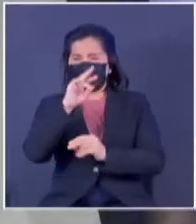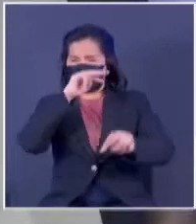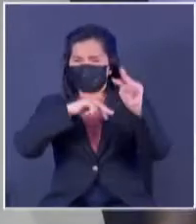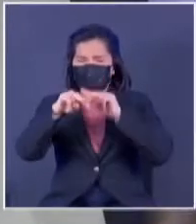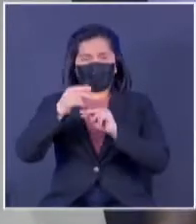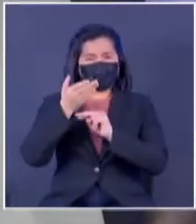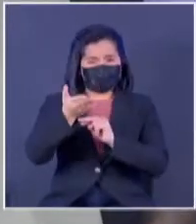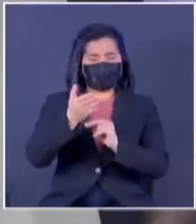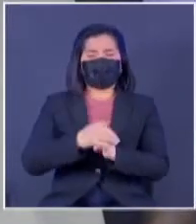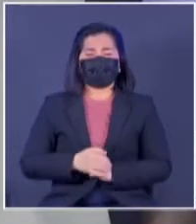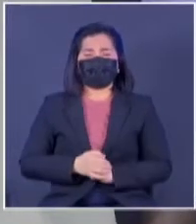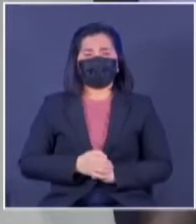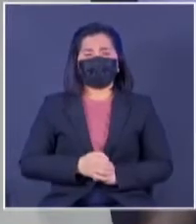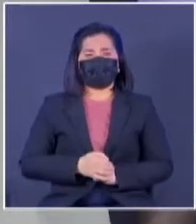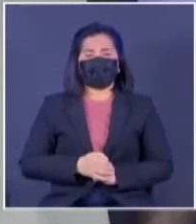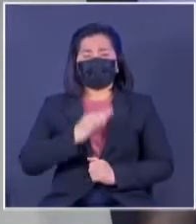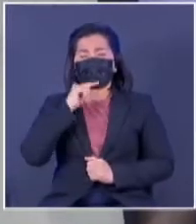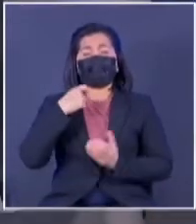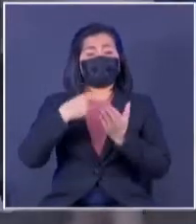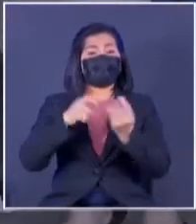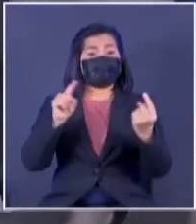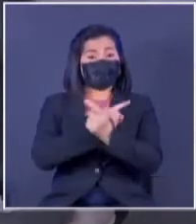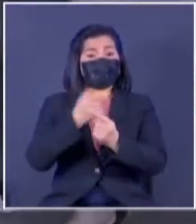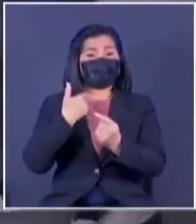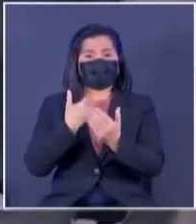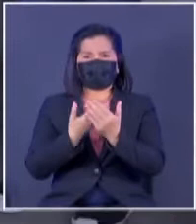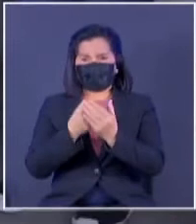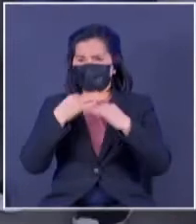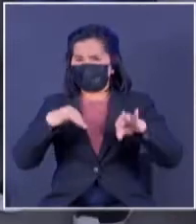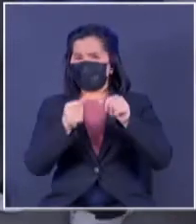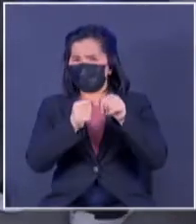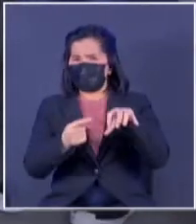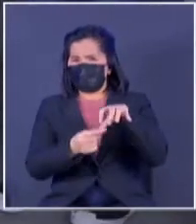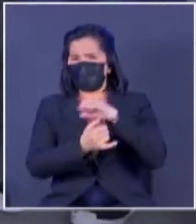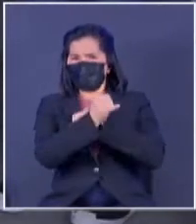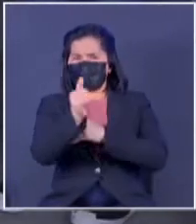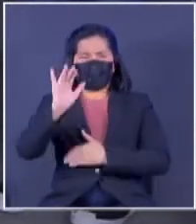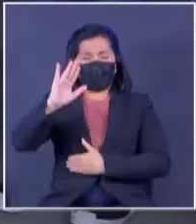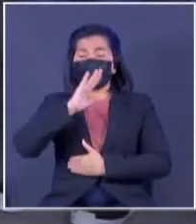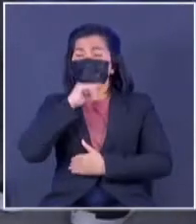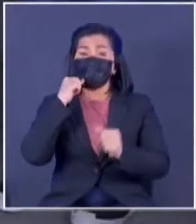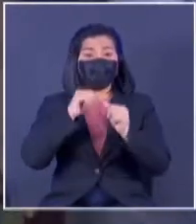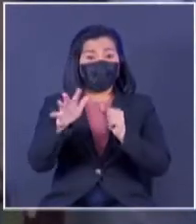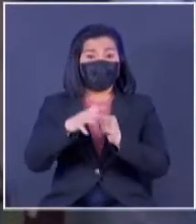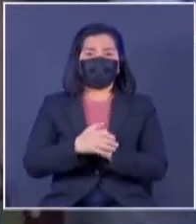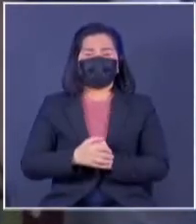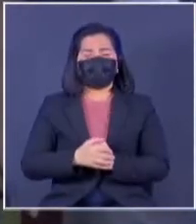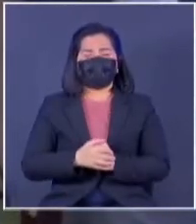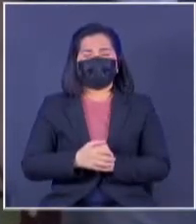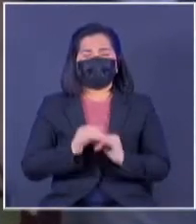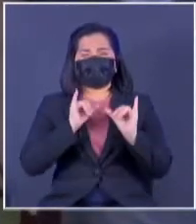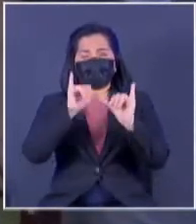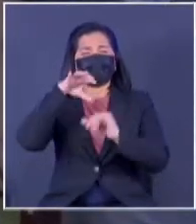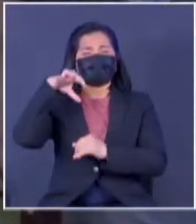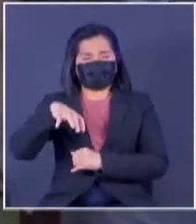จ้างหรือว่าผู้ประกันตนที่ได้รับเงินชดเชยนั้นจะต้องอยู่ในแคมป์ก่อสร้างหากไม่อยู่หรือว่ามีการเคลื่อนย้ายที่อยู่